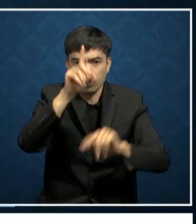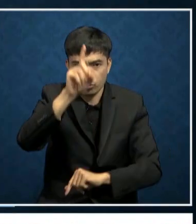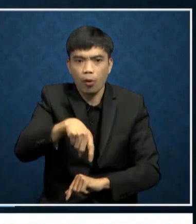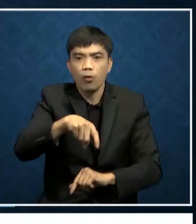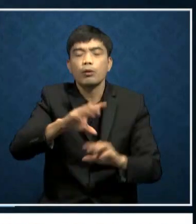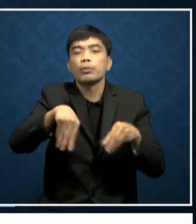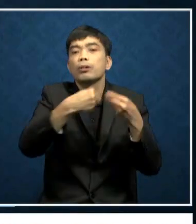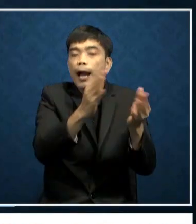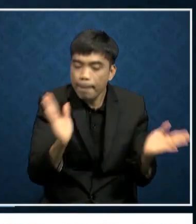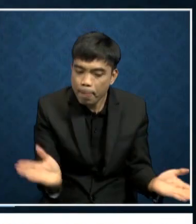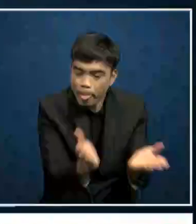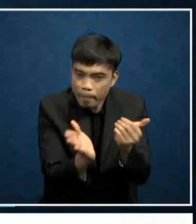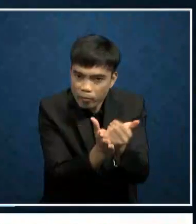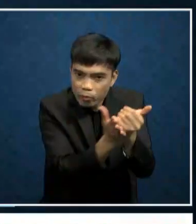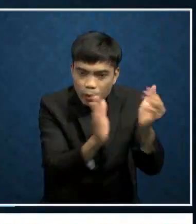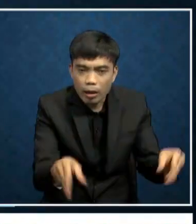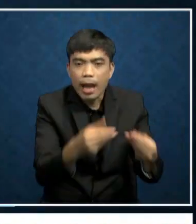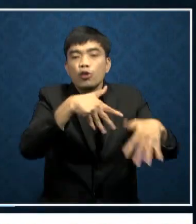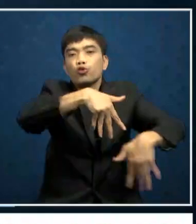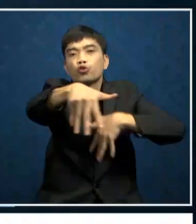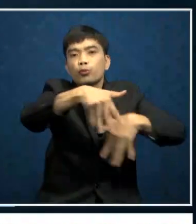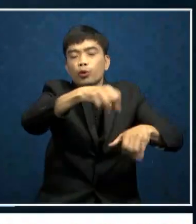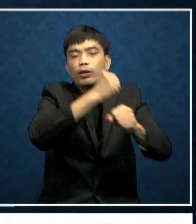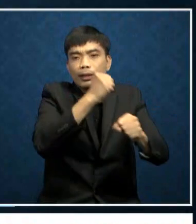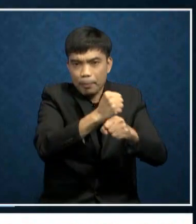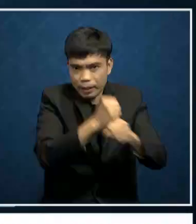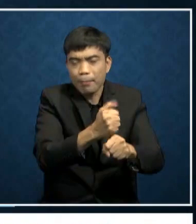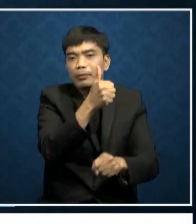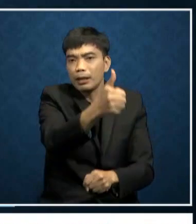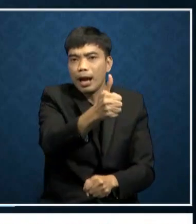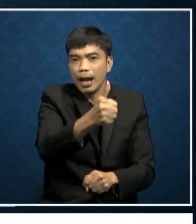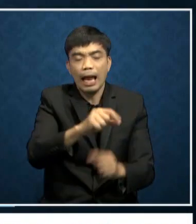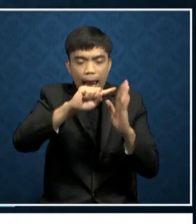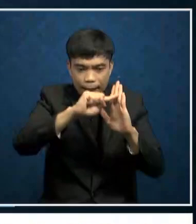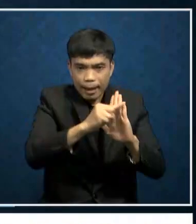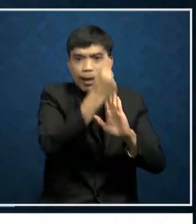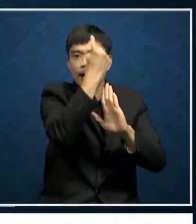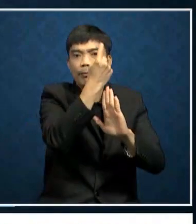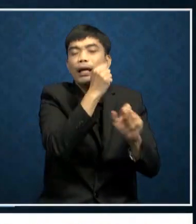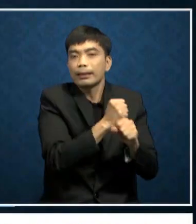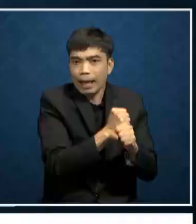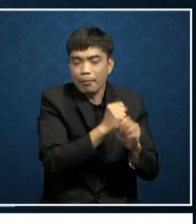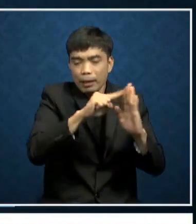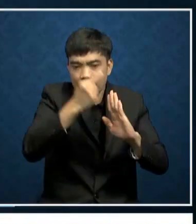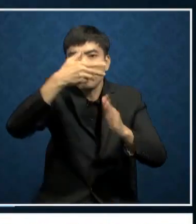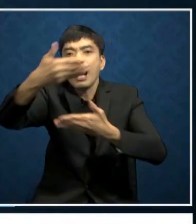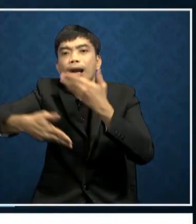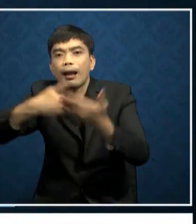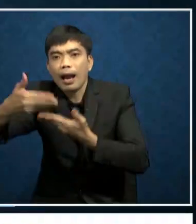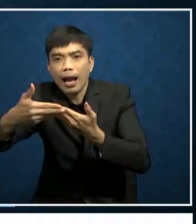ฟ้าชุมชนเพื่อเศรษฐกิจฐานรากนะครับตั้งแต่เริ่มต้นจนกระทั่งจำหน่ายไฟฟ้าเข้าสู่ระบบเชิง